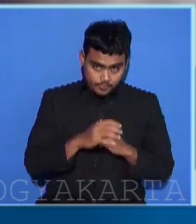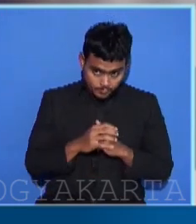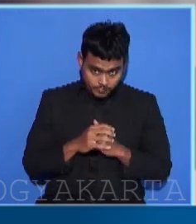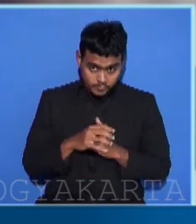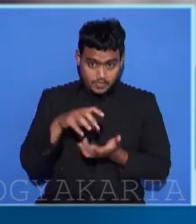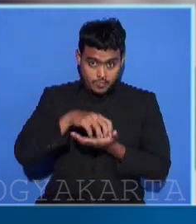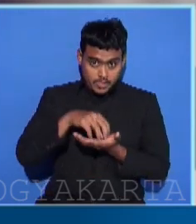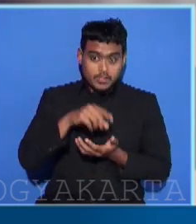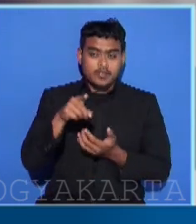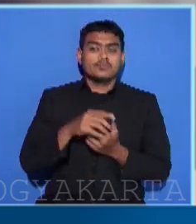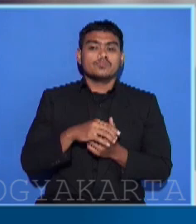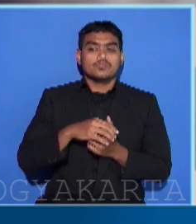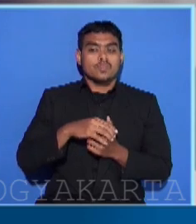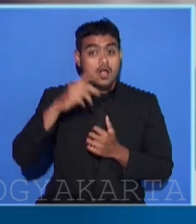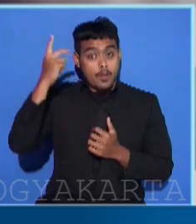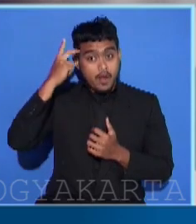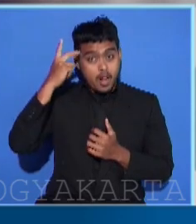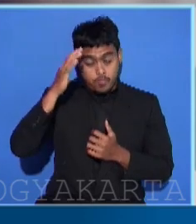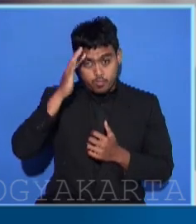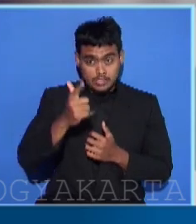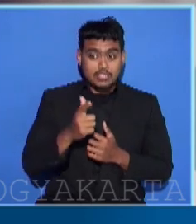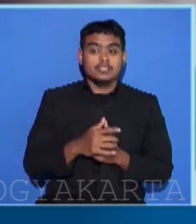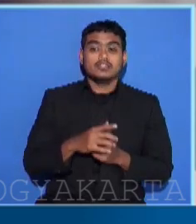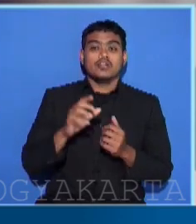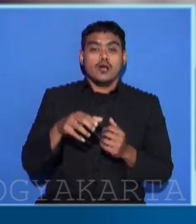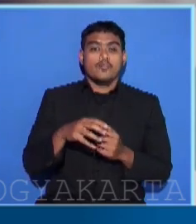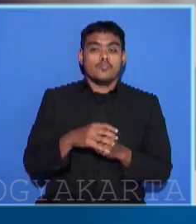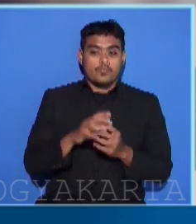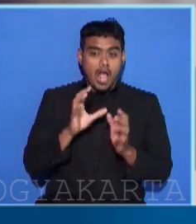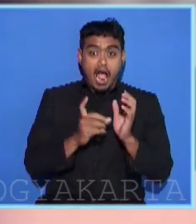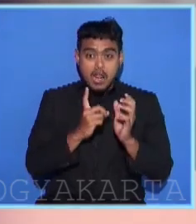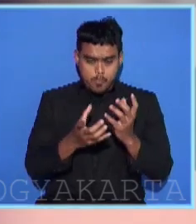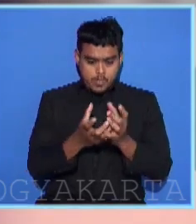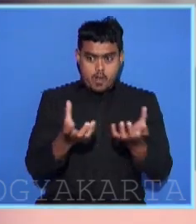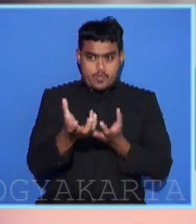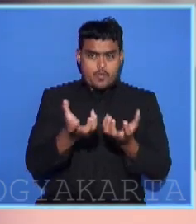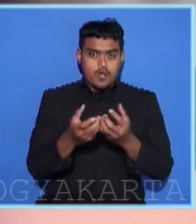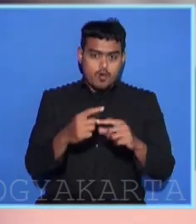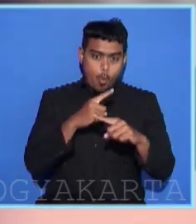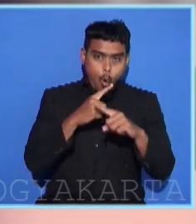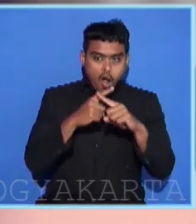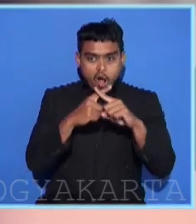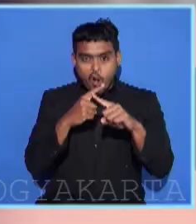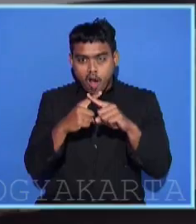Kapolri mengingatkan bahaya polarisasi saat pemilu dan pilpres yang diakibatkan hoax dan perang di